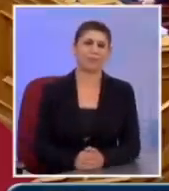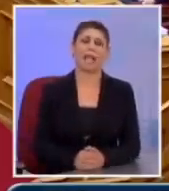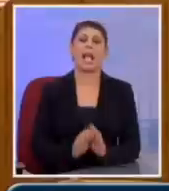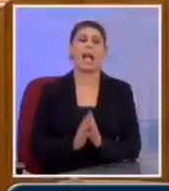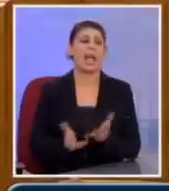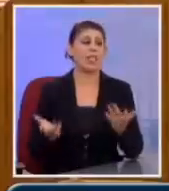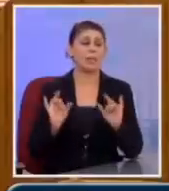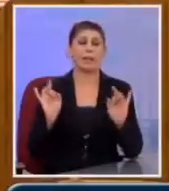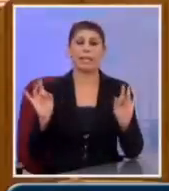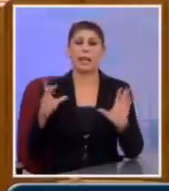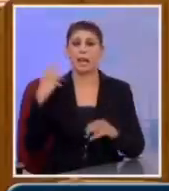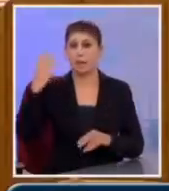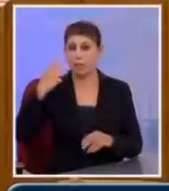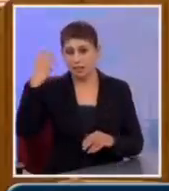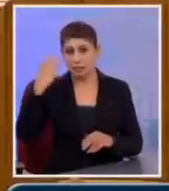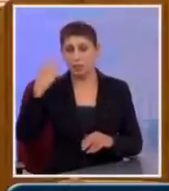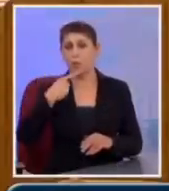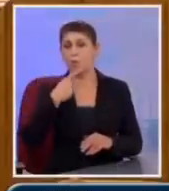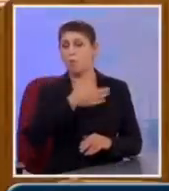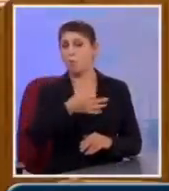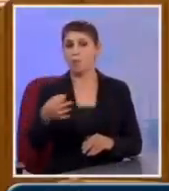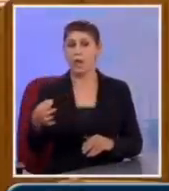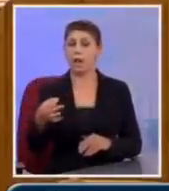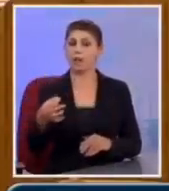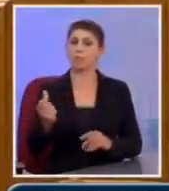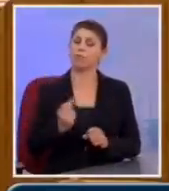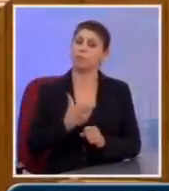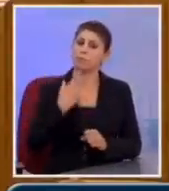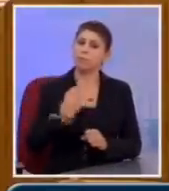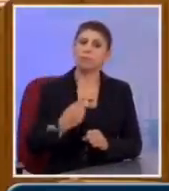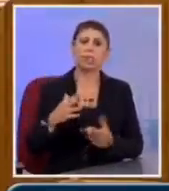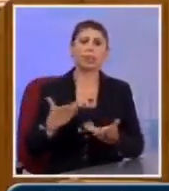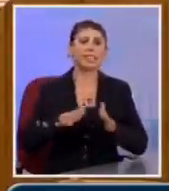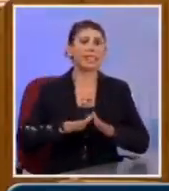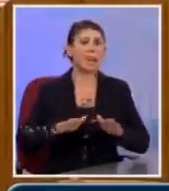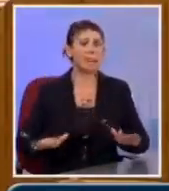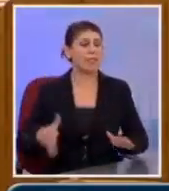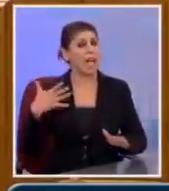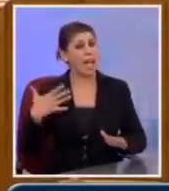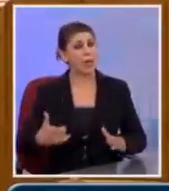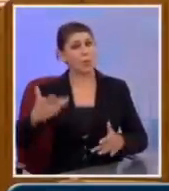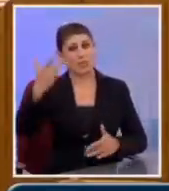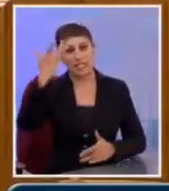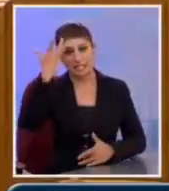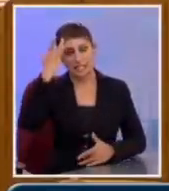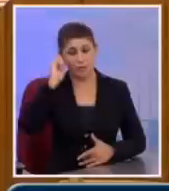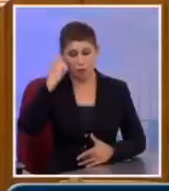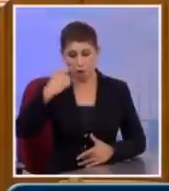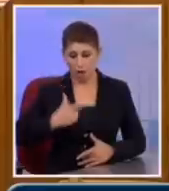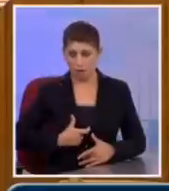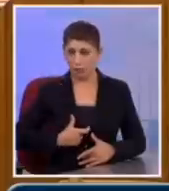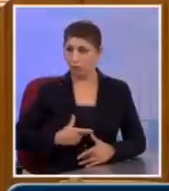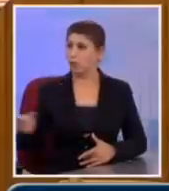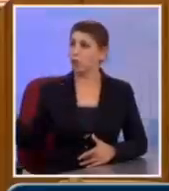κανένας επιστήμονας που να λέει και να ισχυρίζεται ότι τα παιδιά αποκτούν συνείδηση του εαυτού τους και